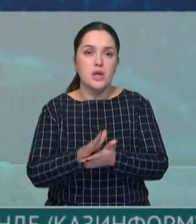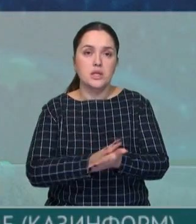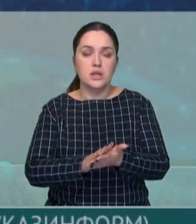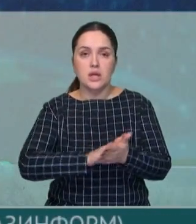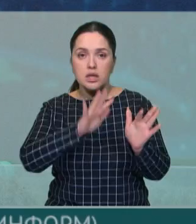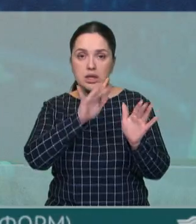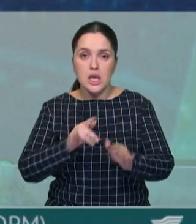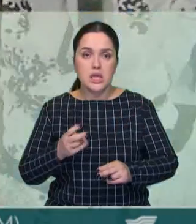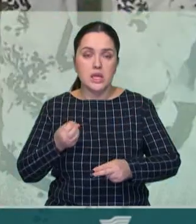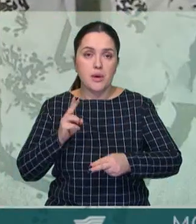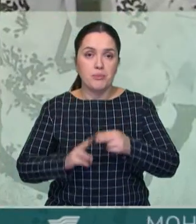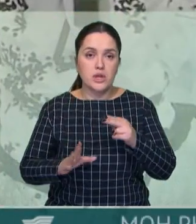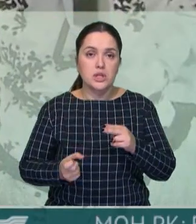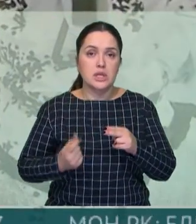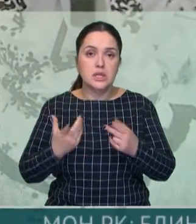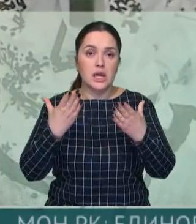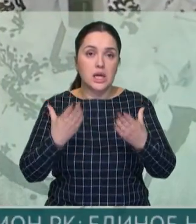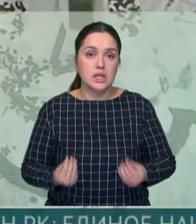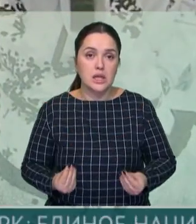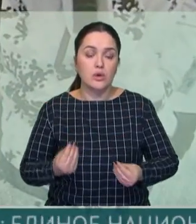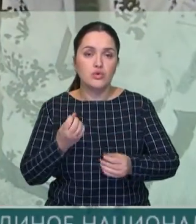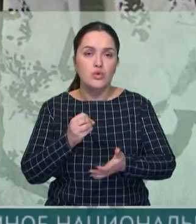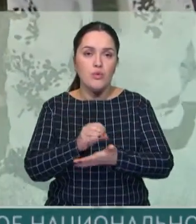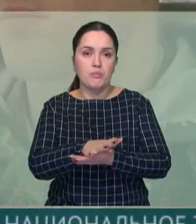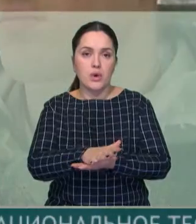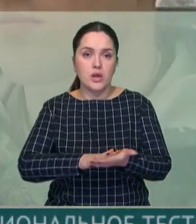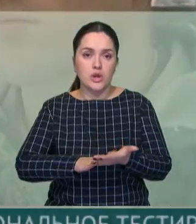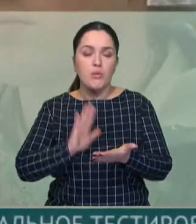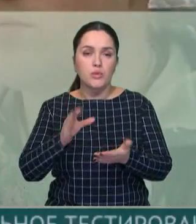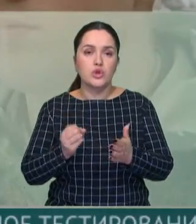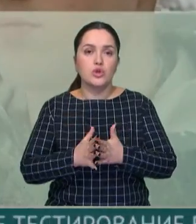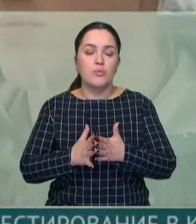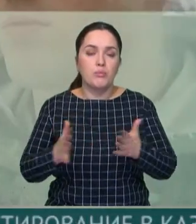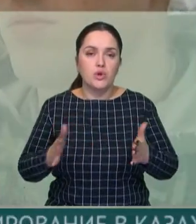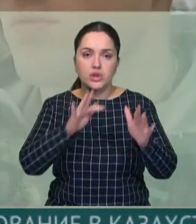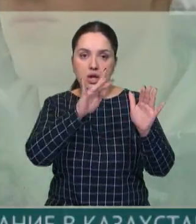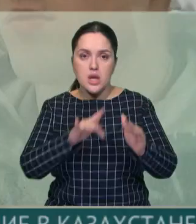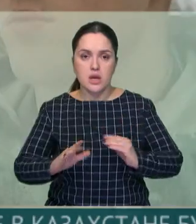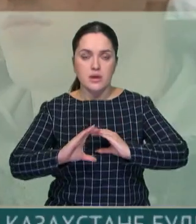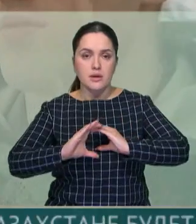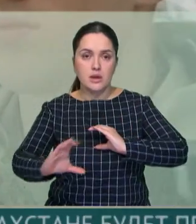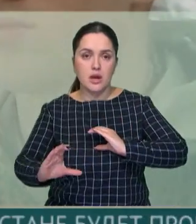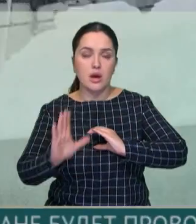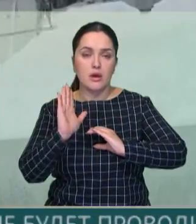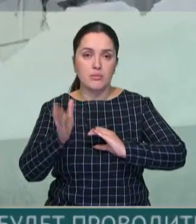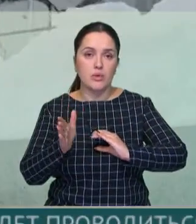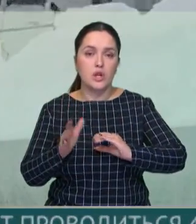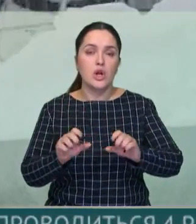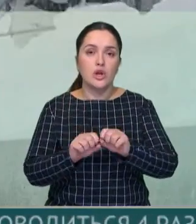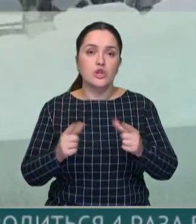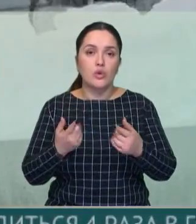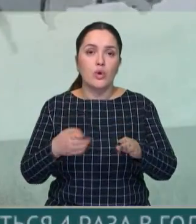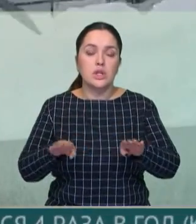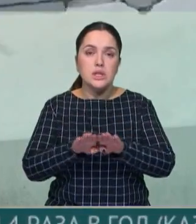снегопада. Он не прекращается несколько дней. Прогнозы синоптиков неутешительные. В ближайшее время может выпасть еще больше